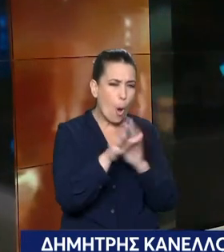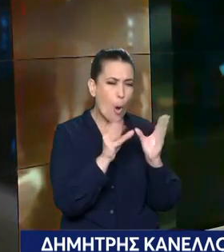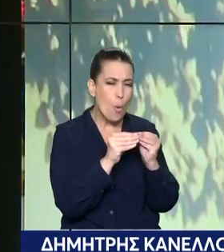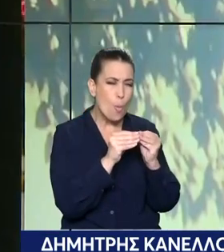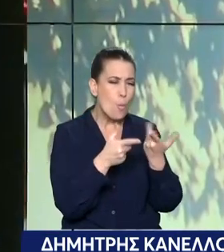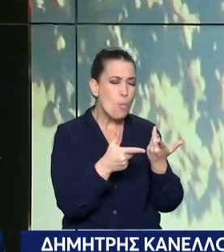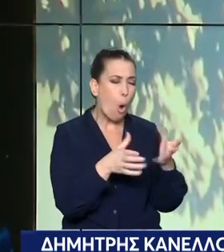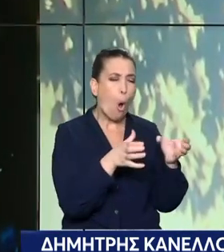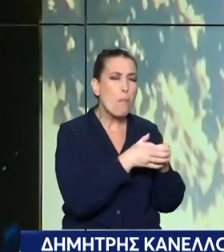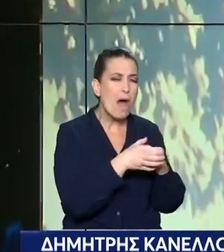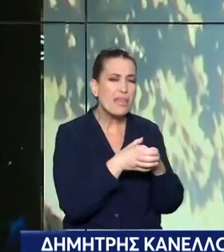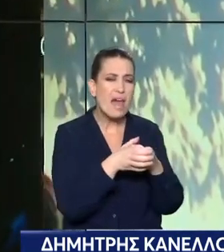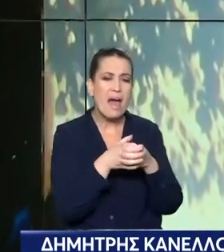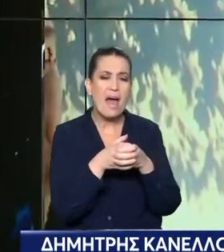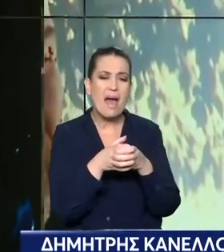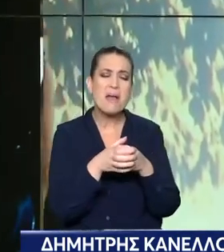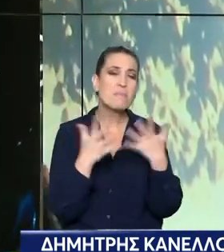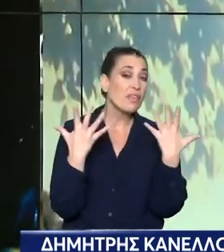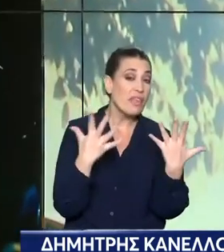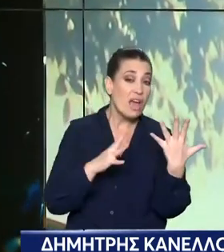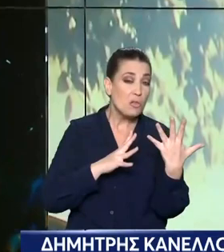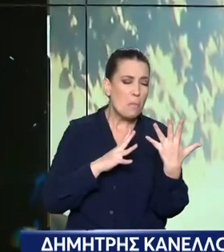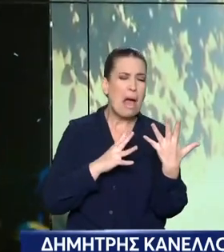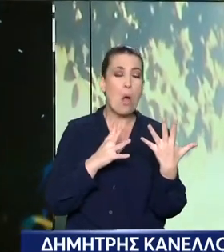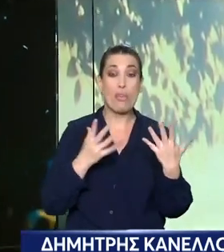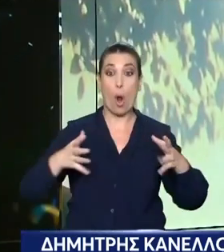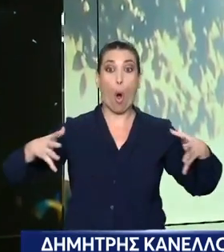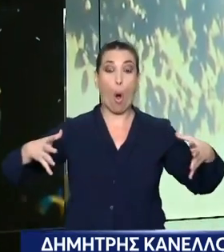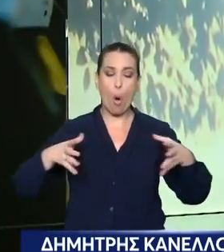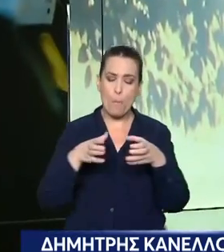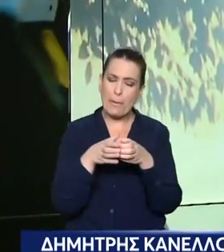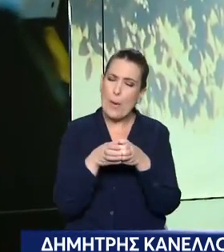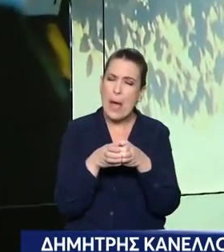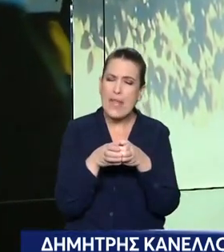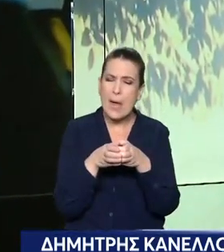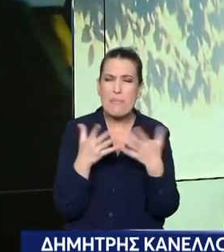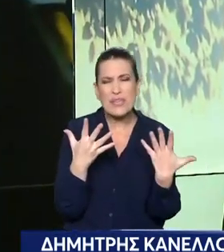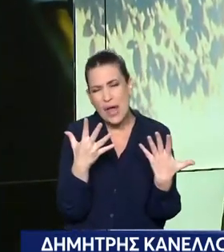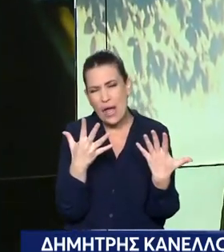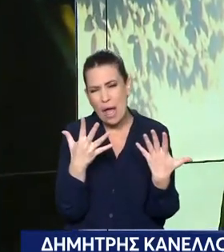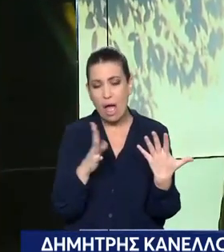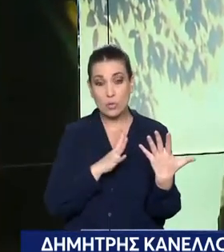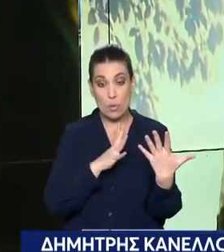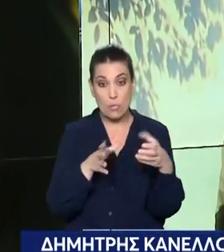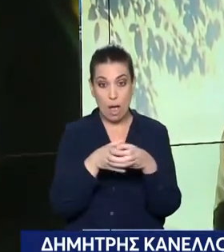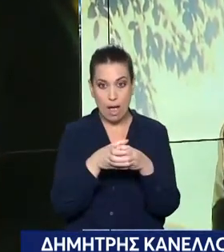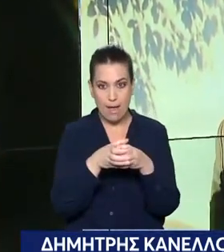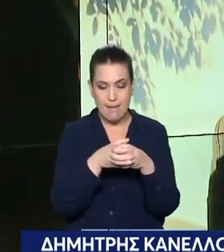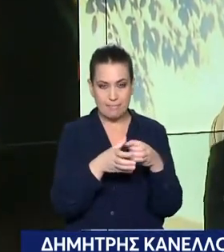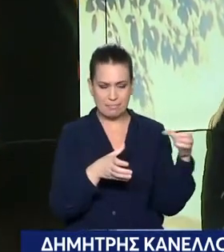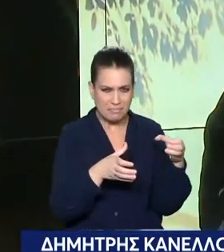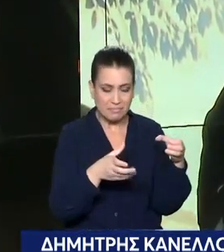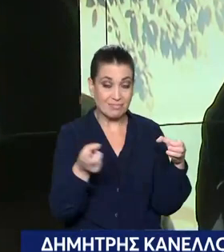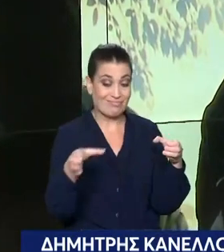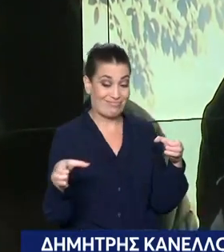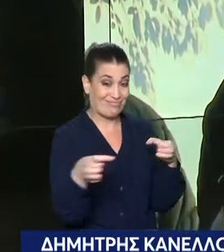ομάδα ατόμων, κάποιων δεκάδων ατόμων, λίγων δεκάδων, όχι πολλών, η οποία είχε μόλις συμπλακεί με μια